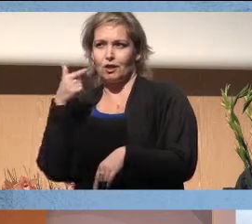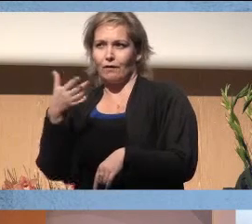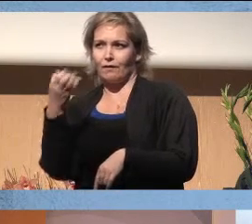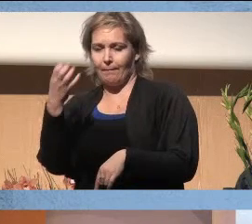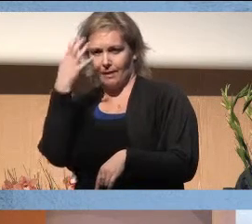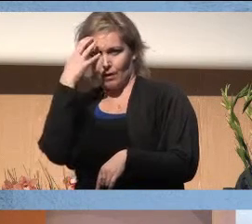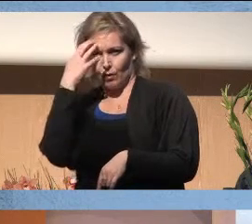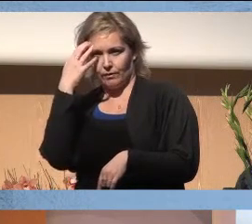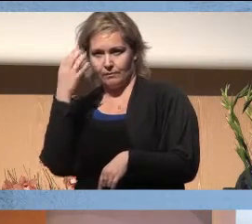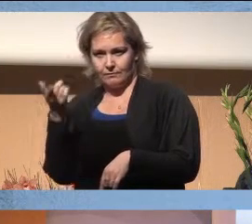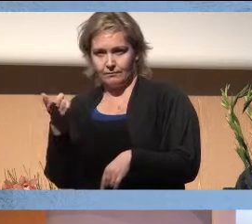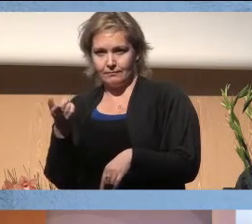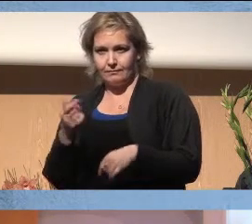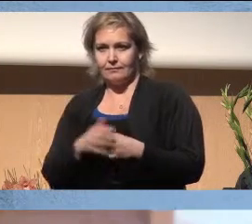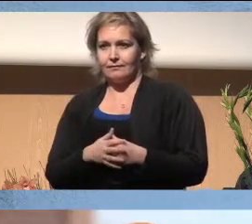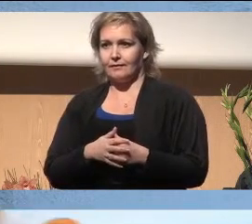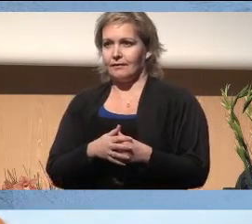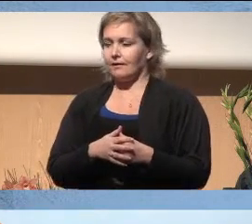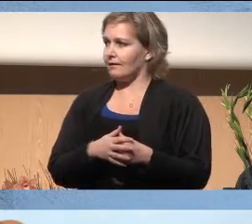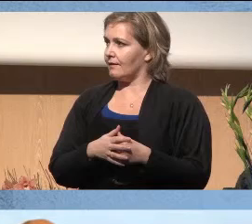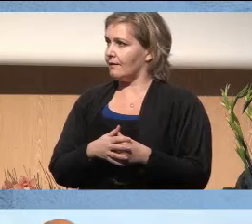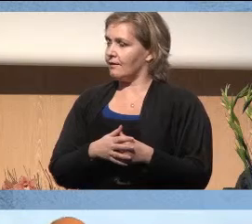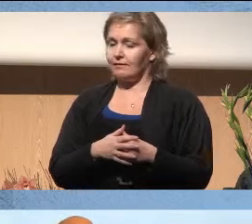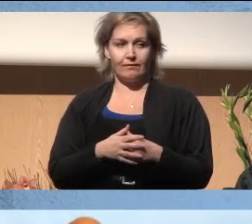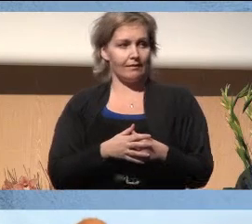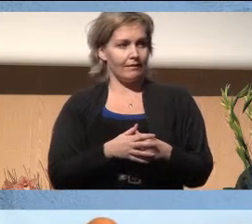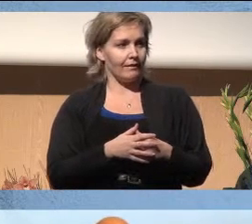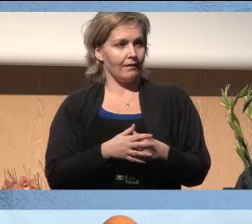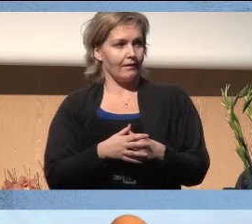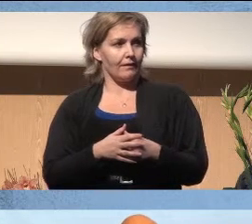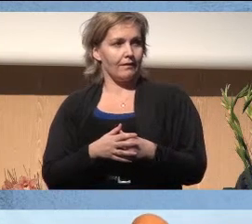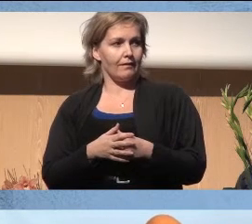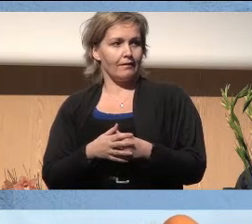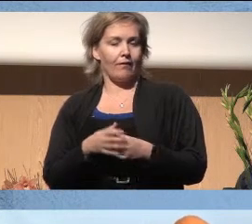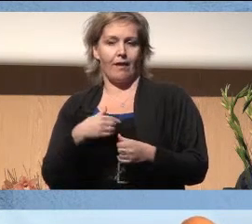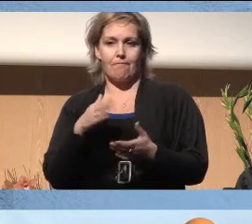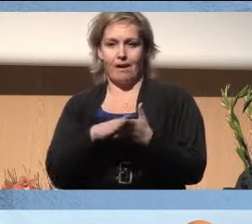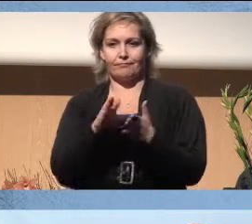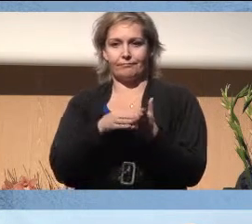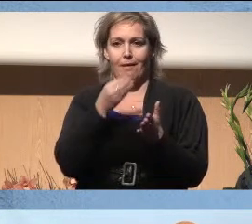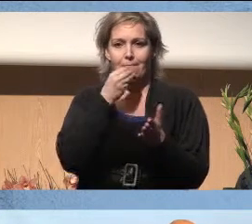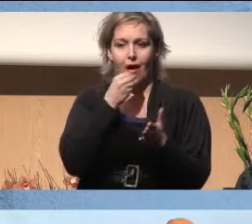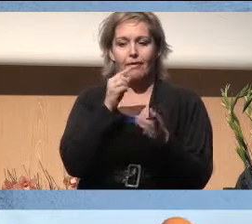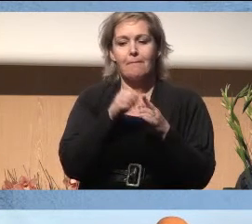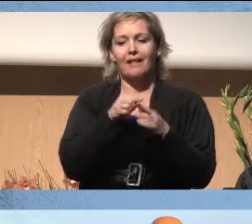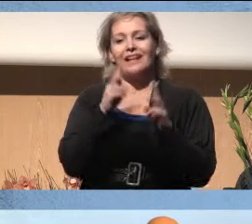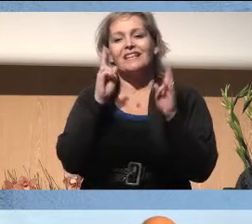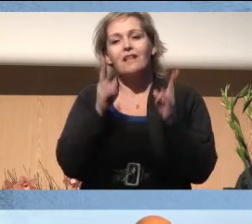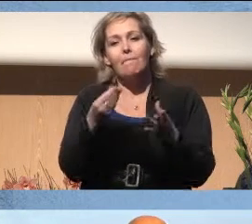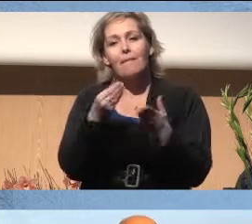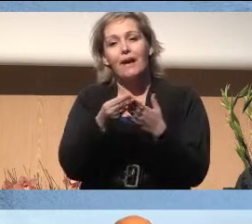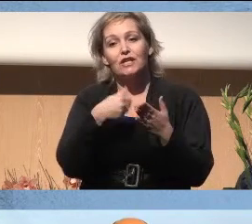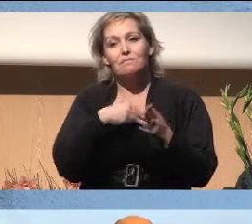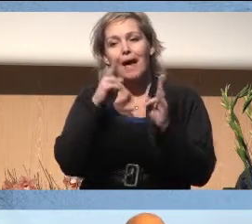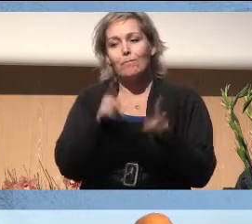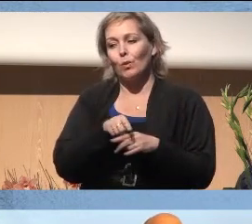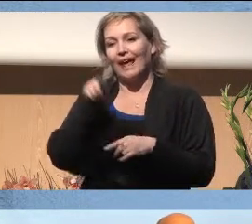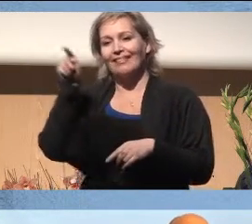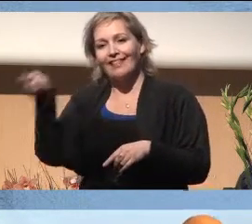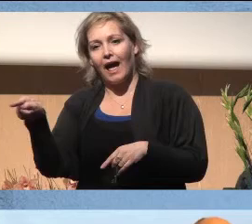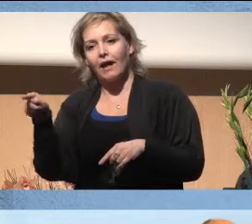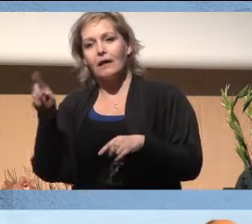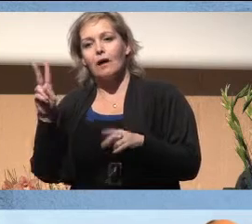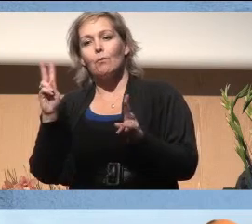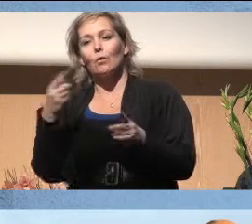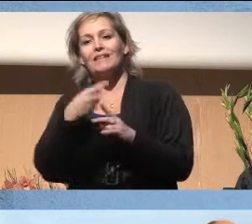750 kroner å ha med påsmørt mat. Fordi det er de samme pengene som jeg bruker der som skal